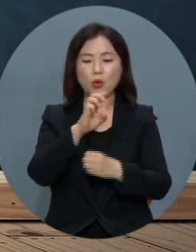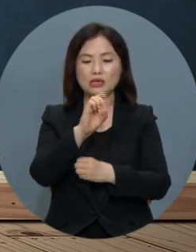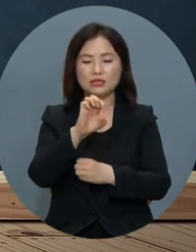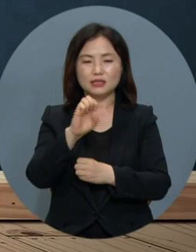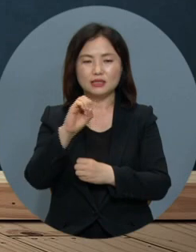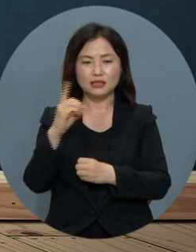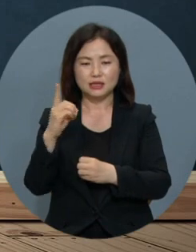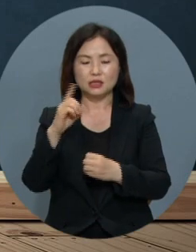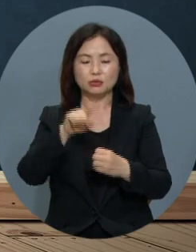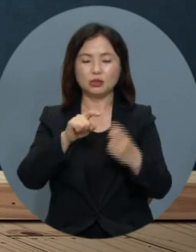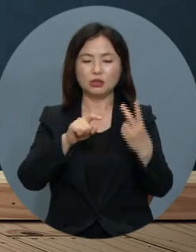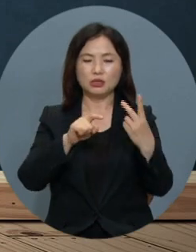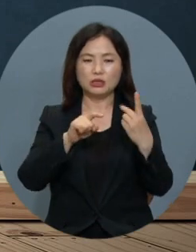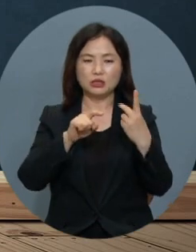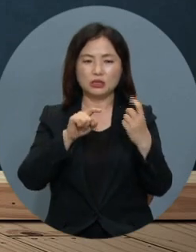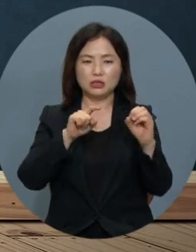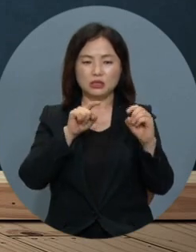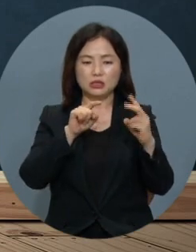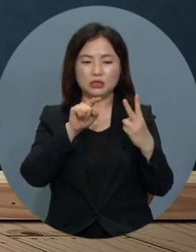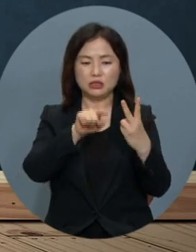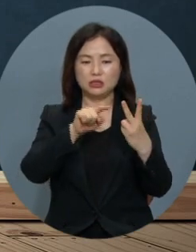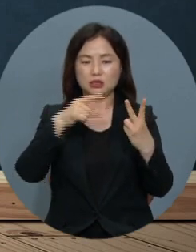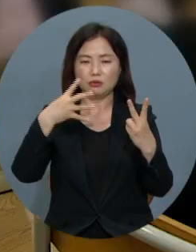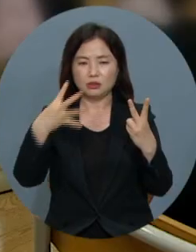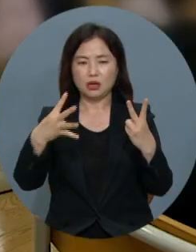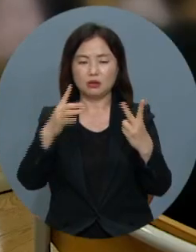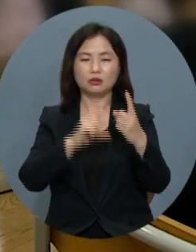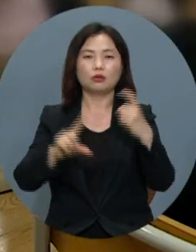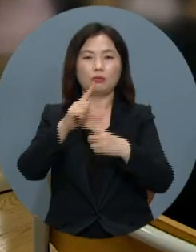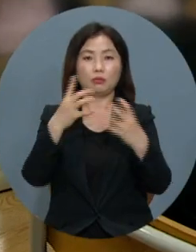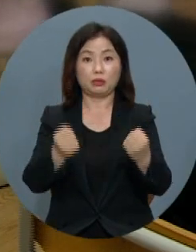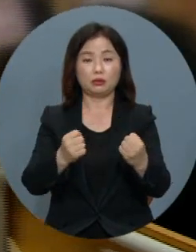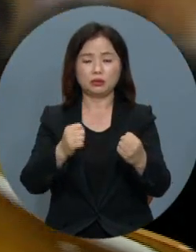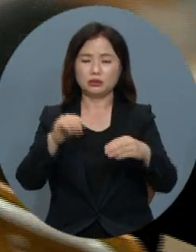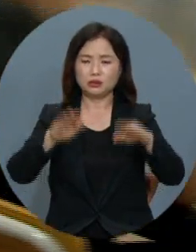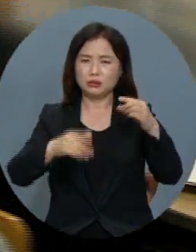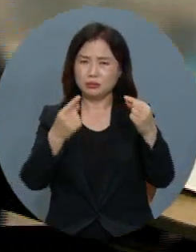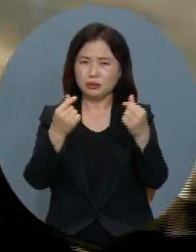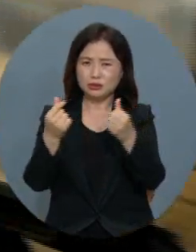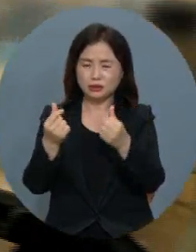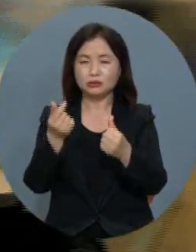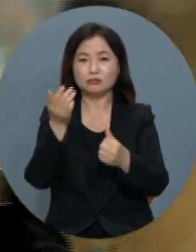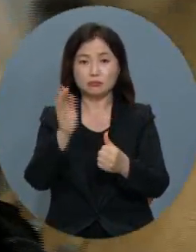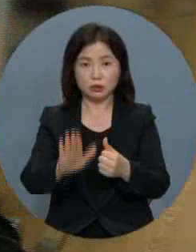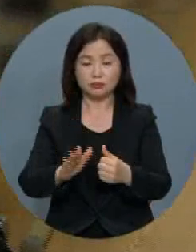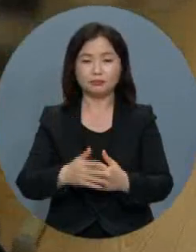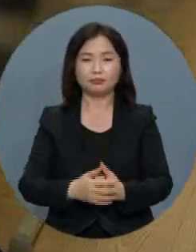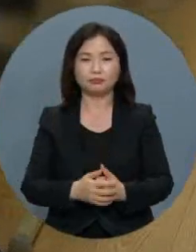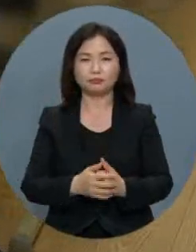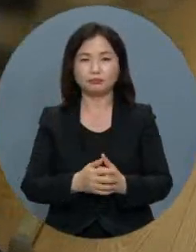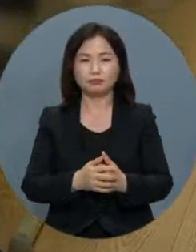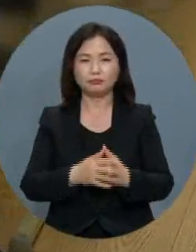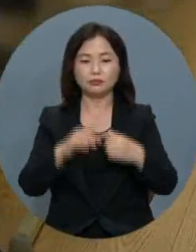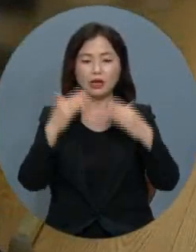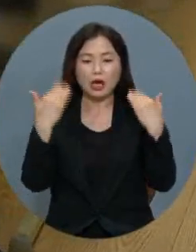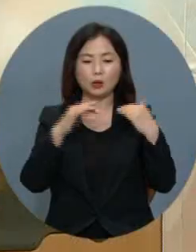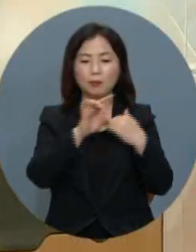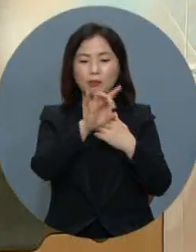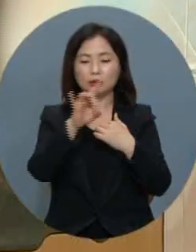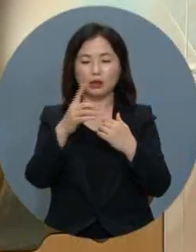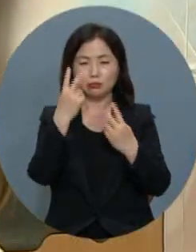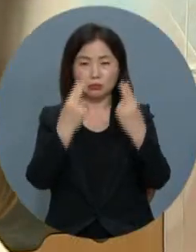평균보다 2.30 정도 더 많습니다 큰 차이가 없다고 볼 수도 있지만 개별 학교 를